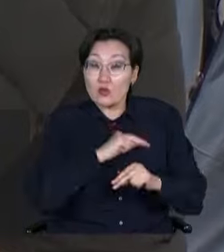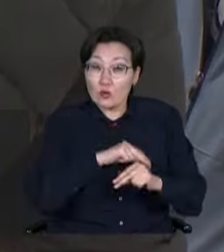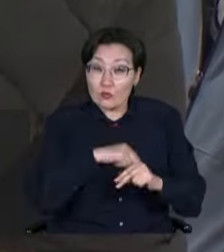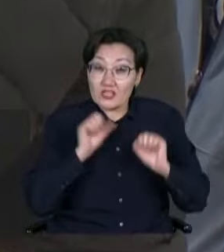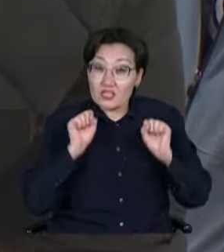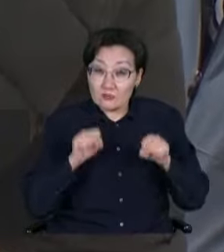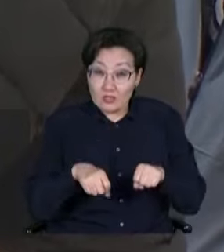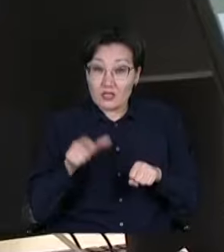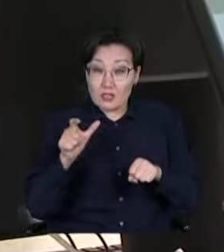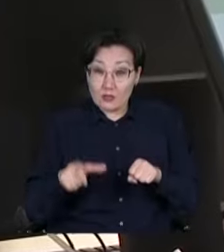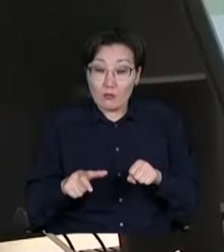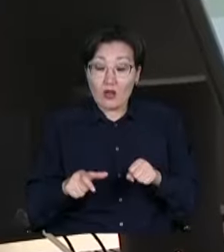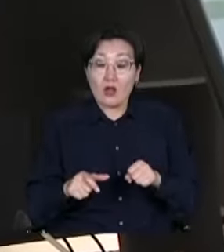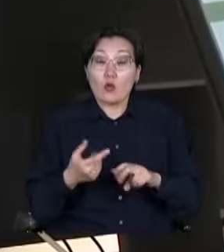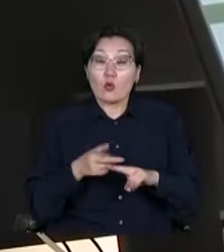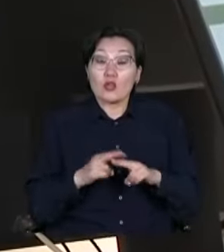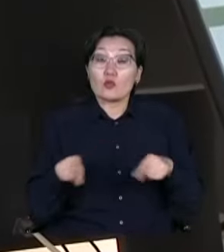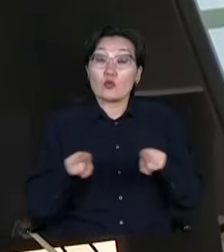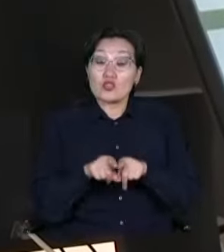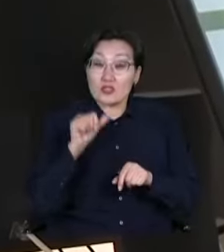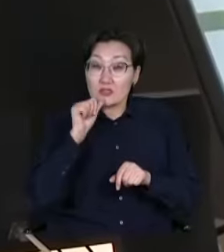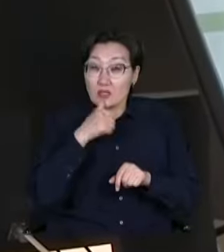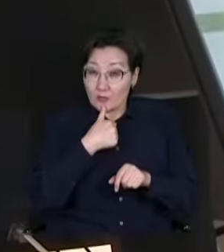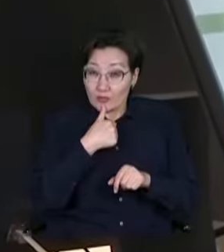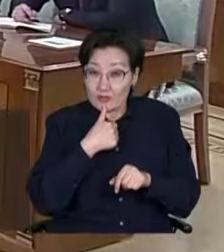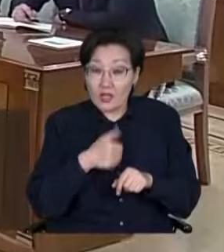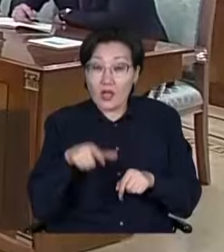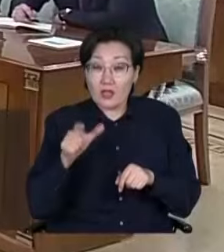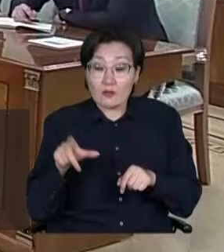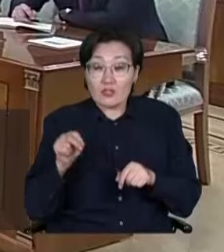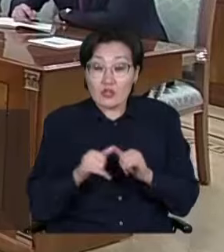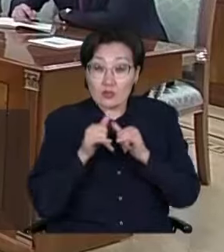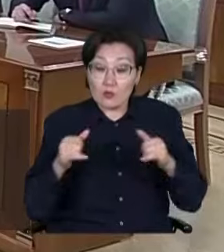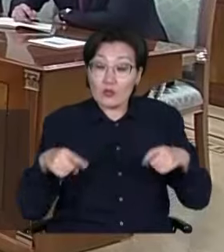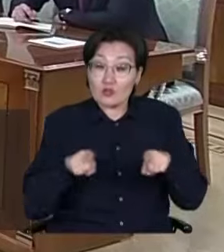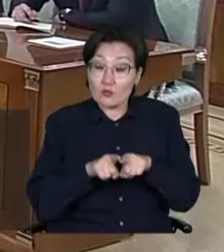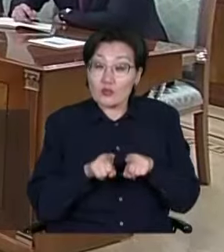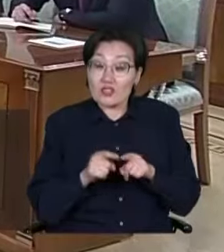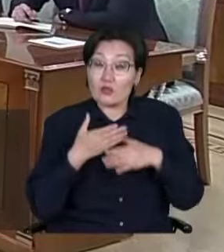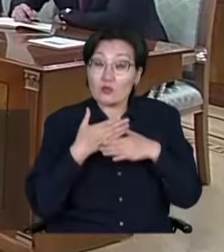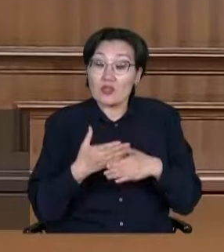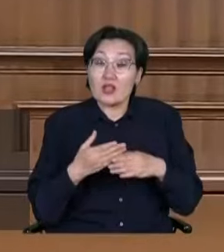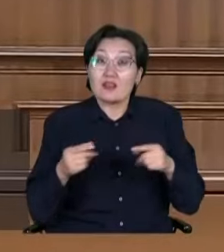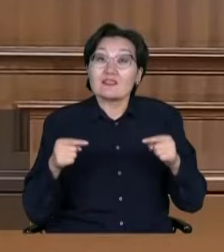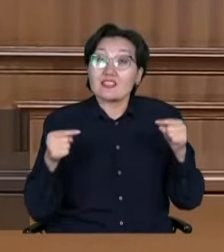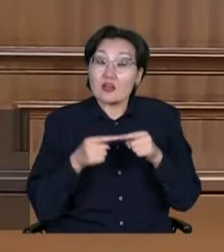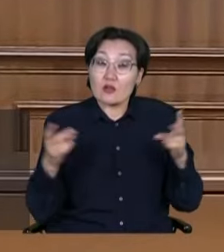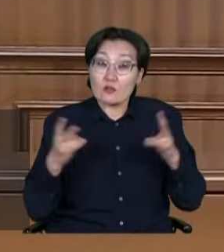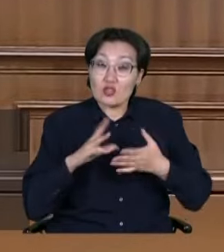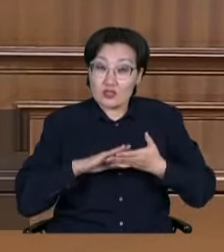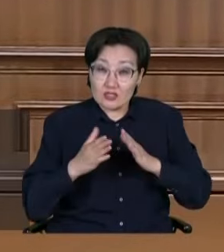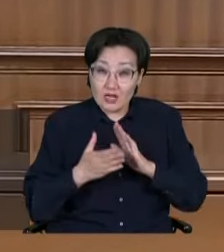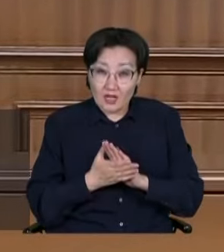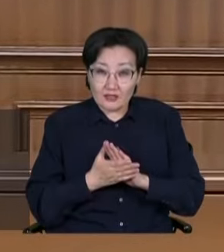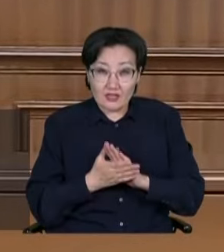жарамды азаматтар. Алмапыс аузыма түс дейтін масылдар көбейді деді президент. Осыдан барып көмекке нақ мұқтаждардың жағдайы